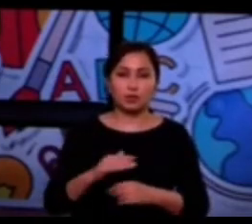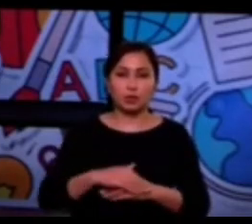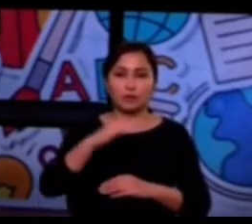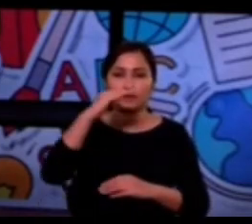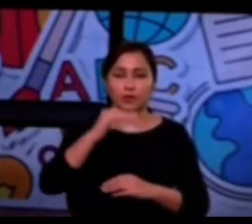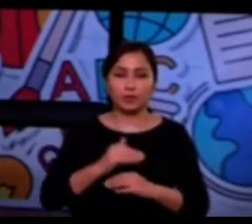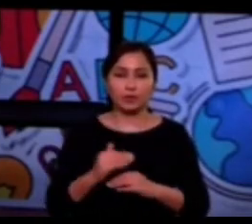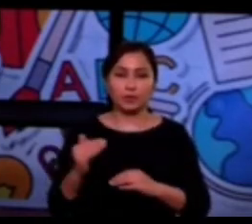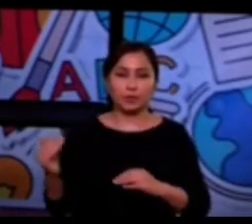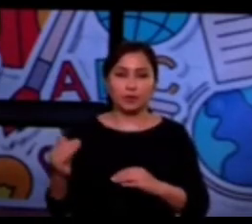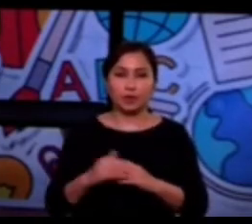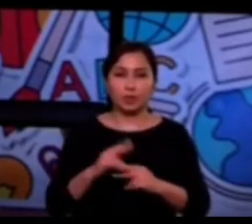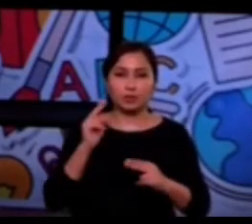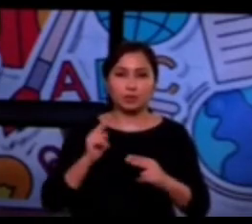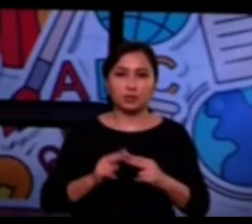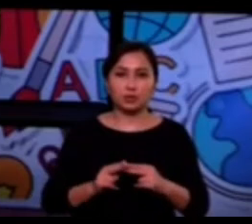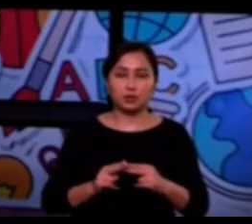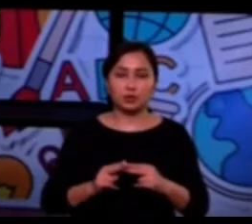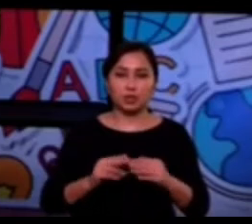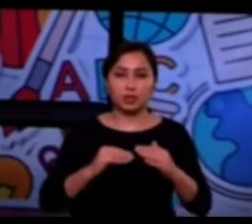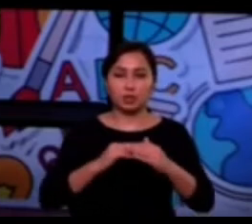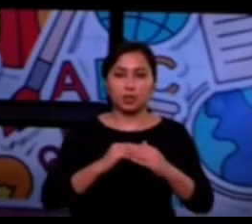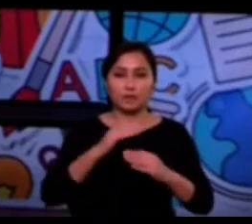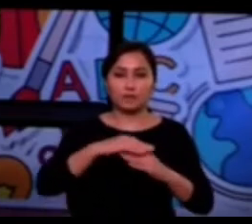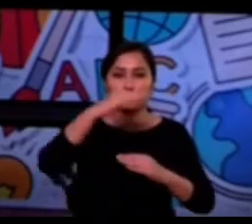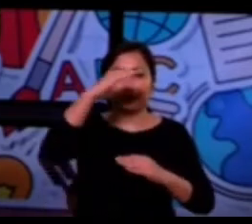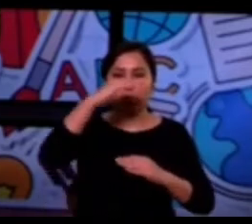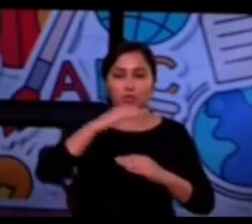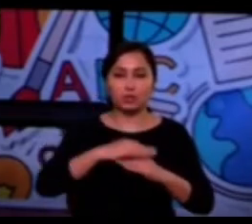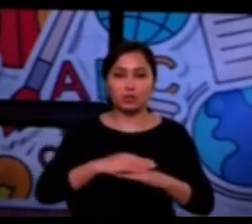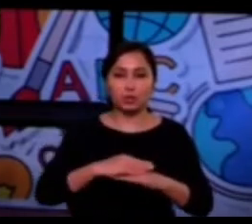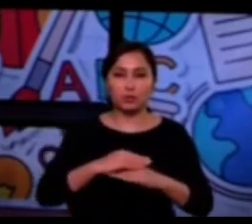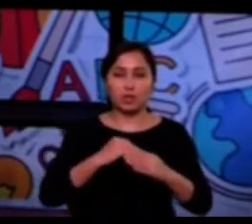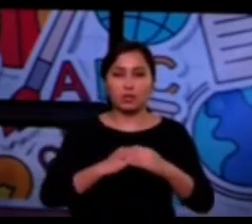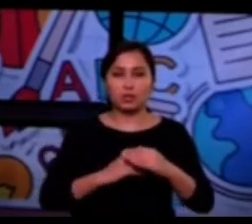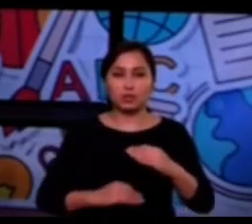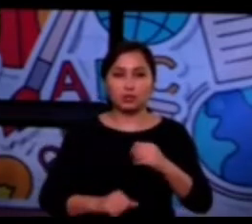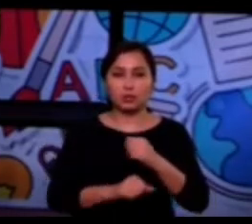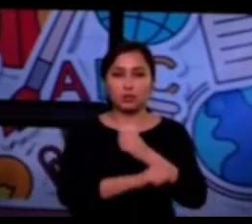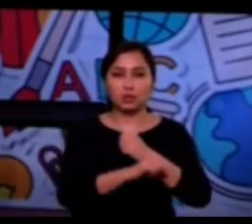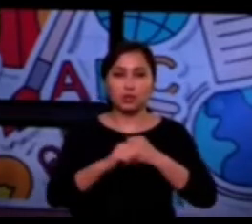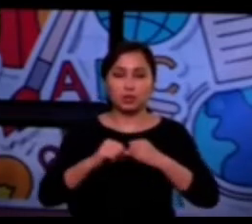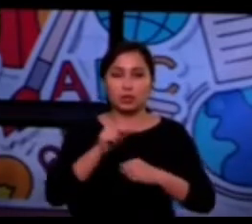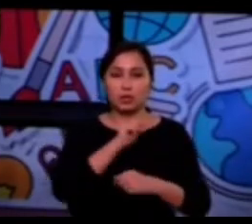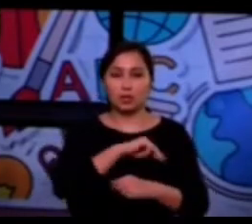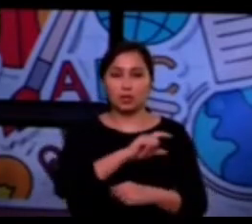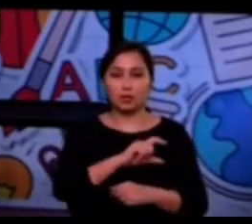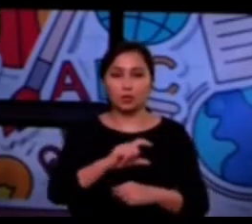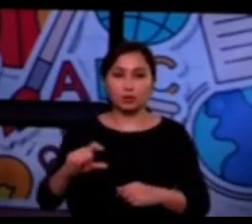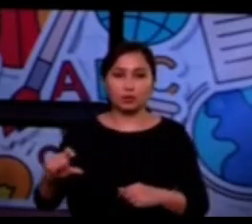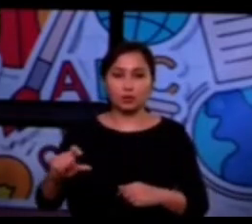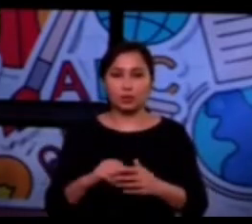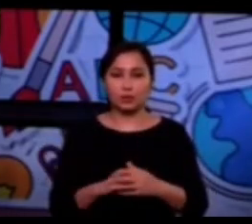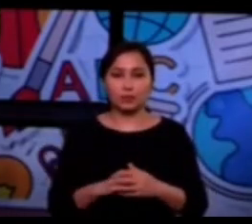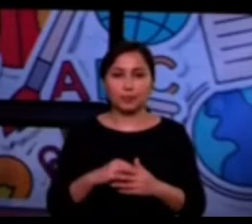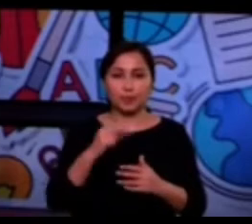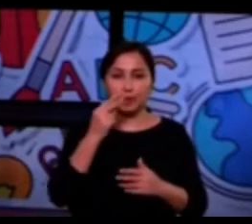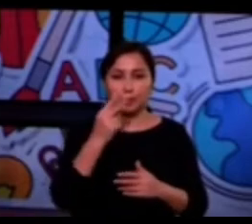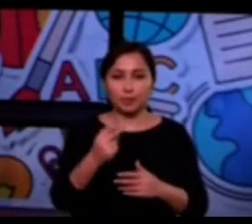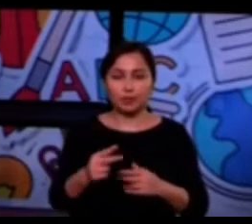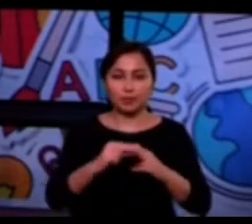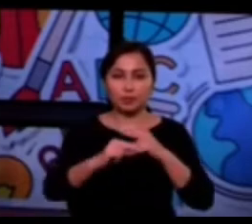вправо и заканчиваем чуть выше нижней линеечки рабочей строки.